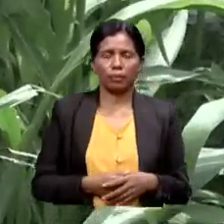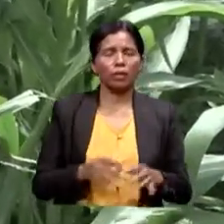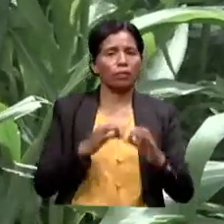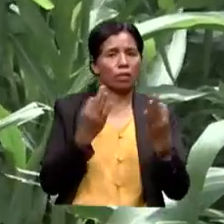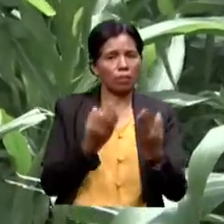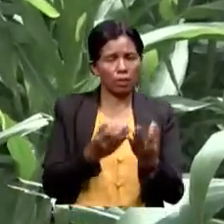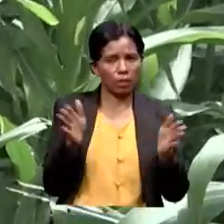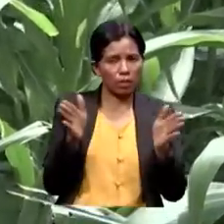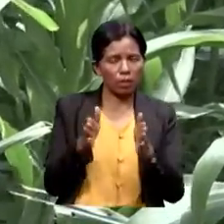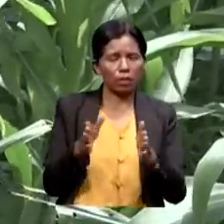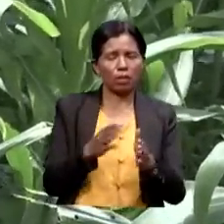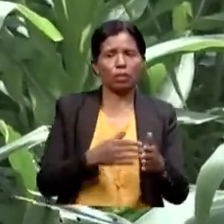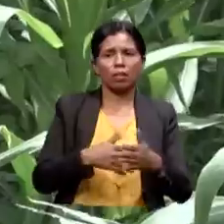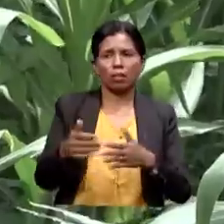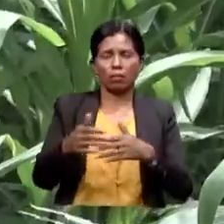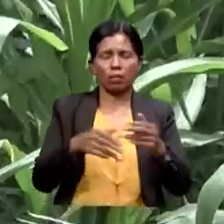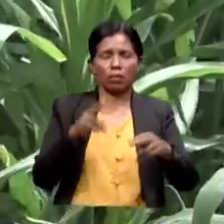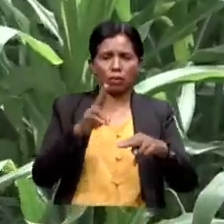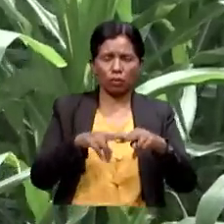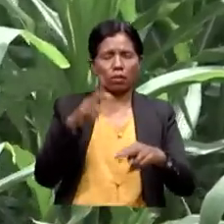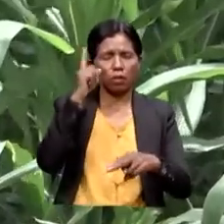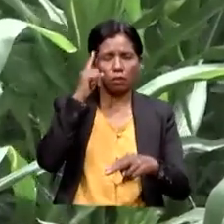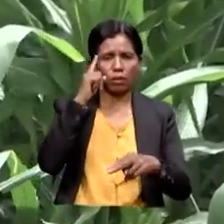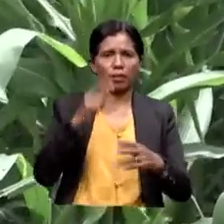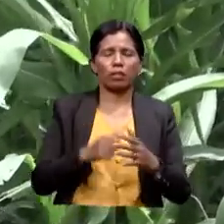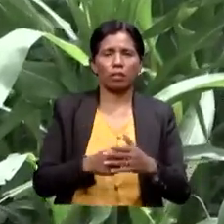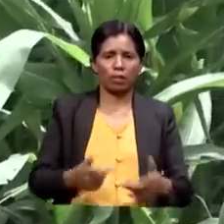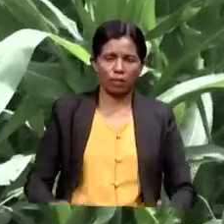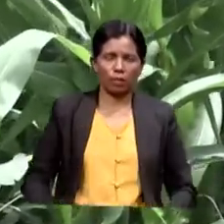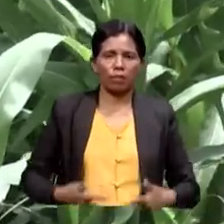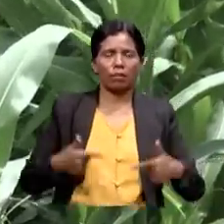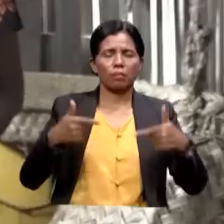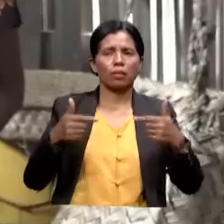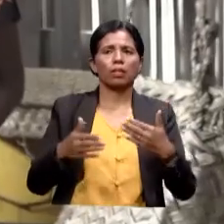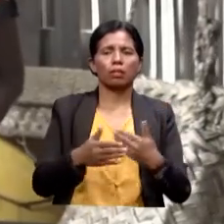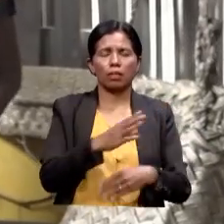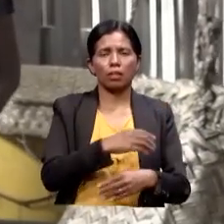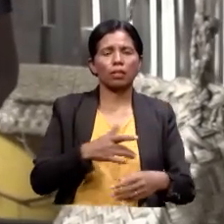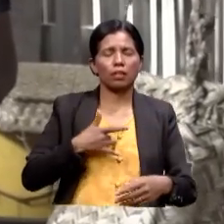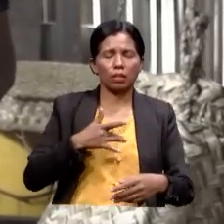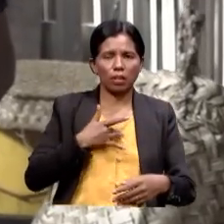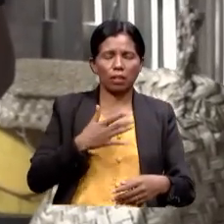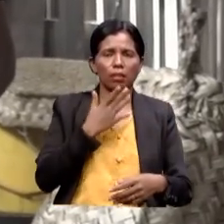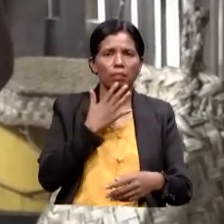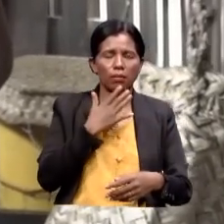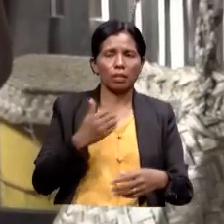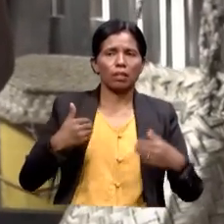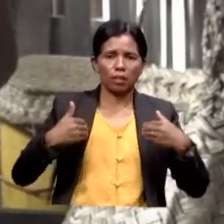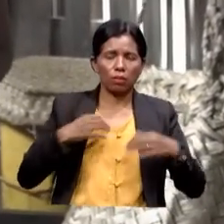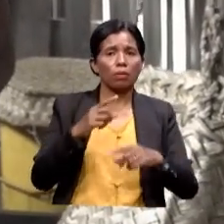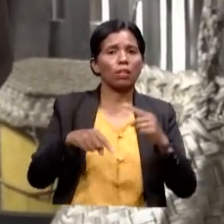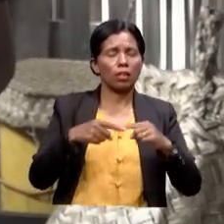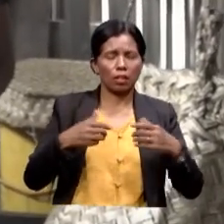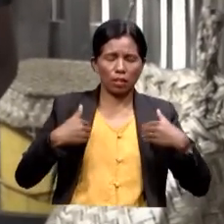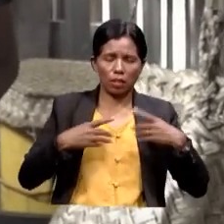Familia kik ne, dala ruman turha noin katak. Morris ne, senti midar liu. Sewa yira ya doming o de tulung